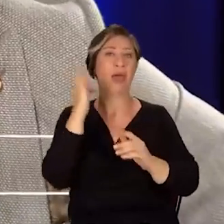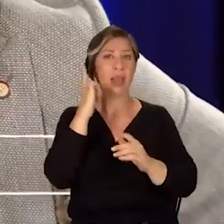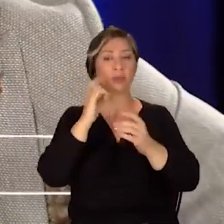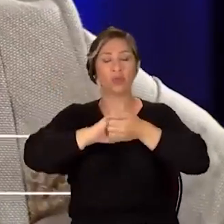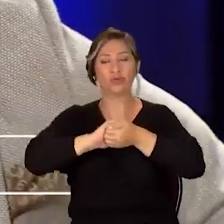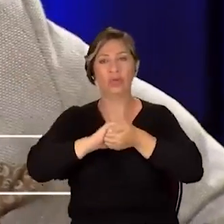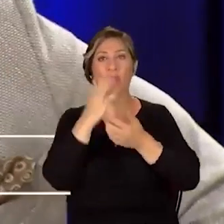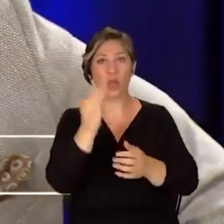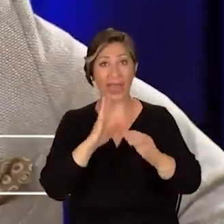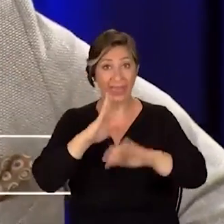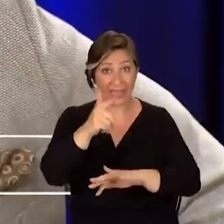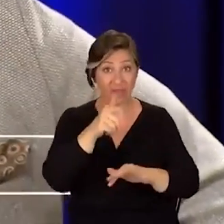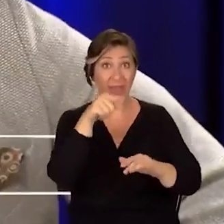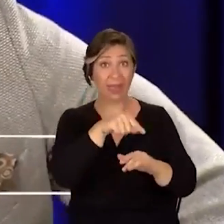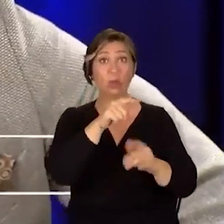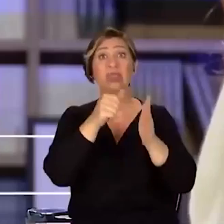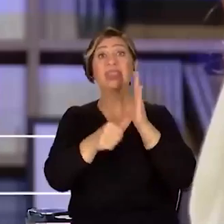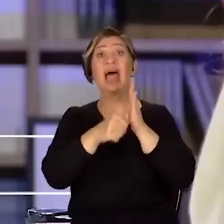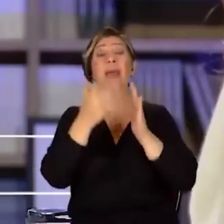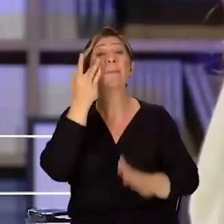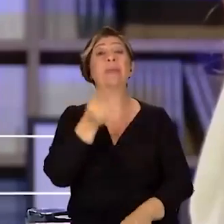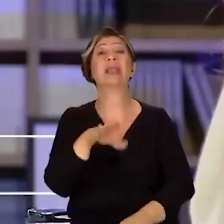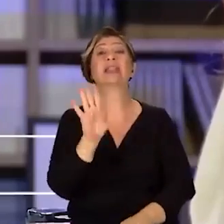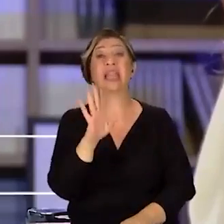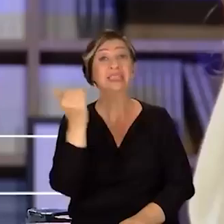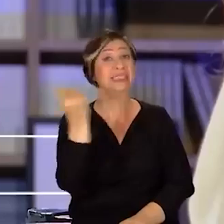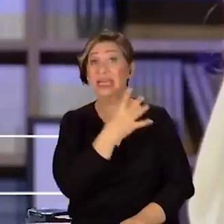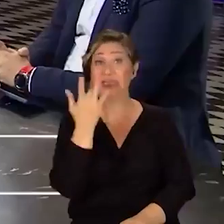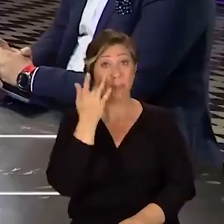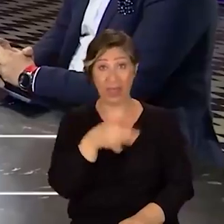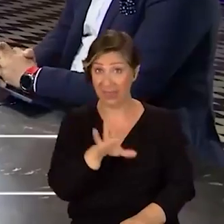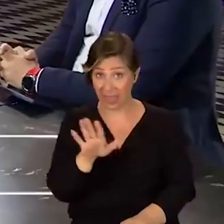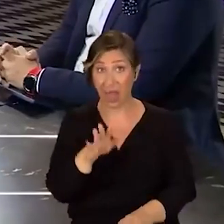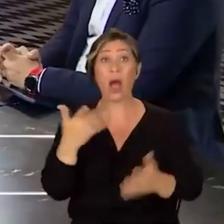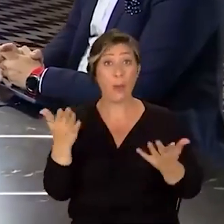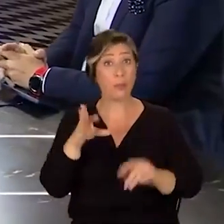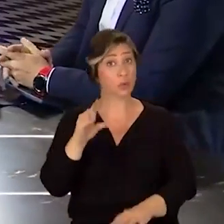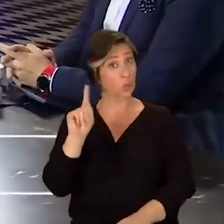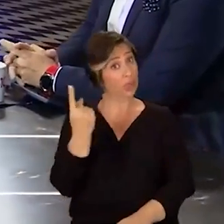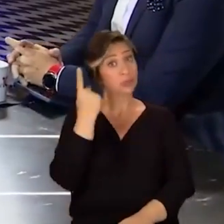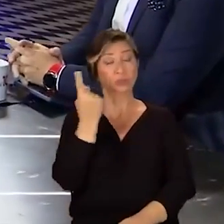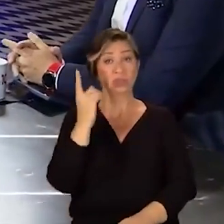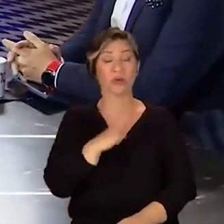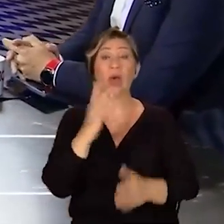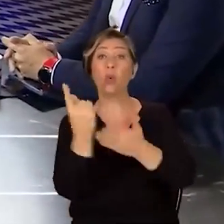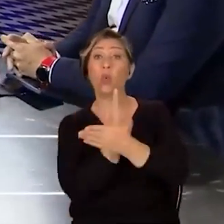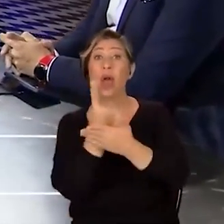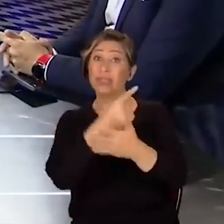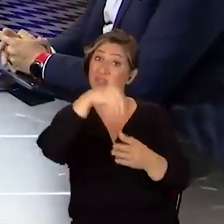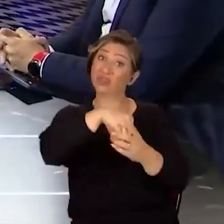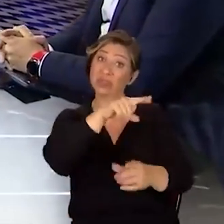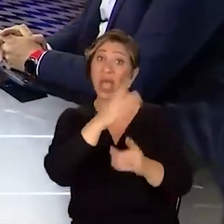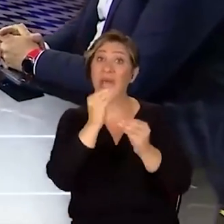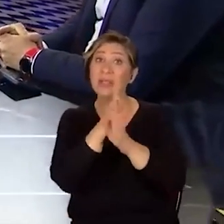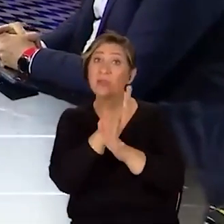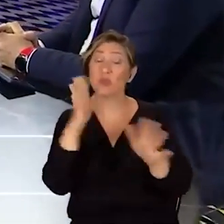dostları olaraktan geçer. Bunların tarihi belli değildir. Sayısı da belli değildir. Ama burada çok enteresan bir şey vardır. Kur'an-ı Kerim'de geçen en